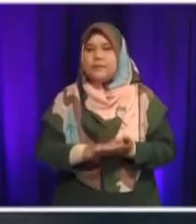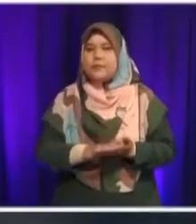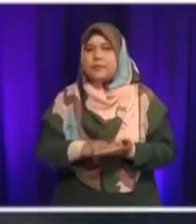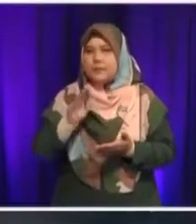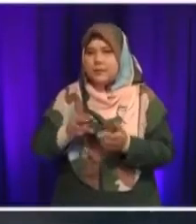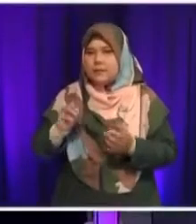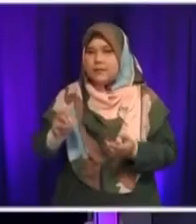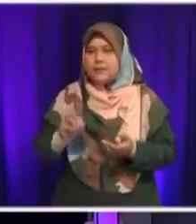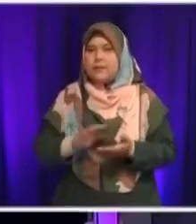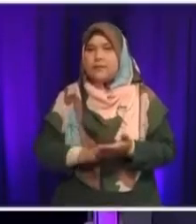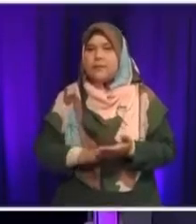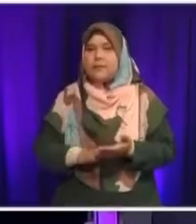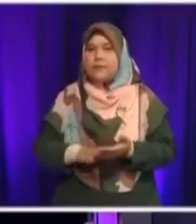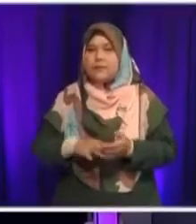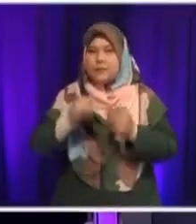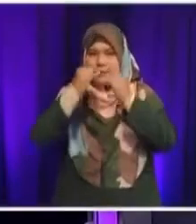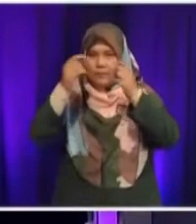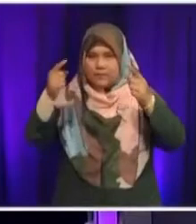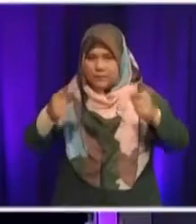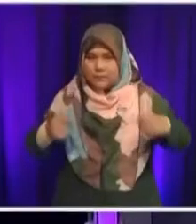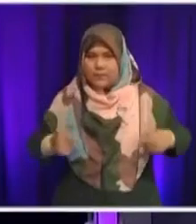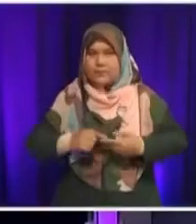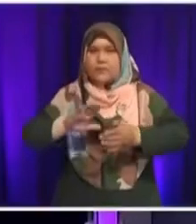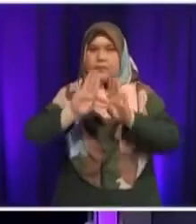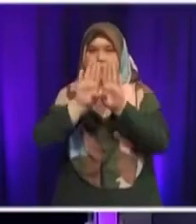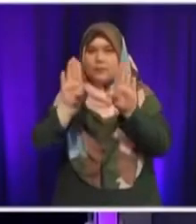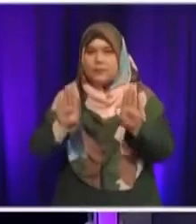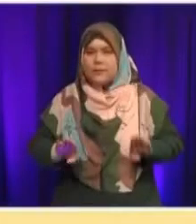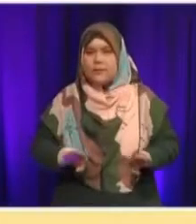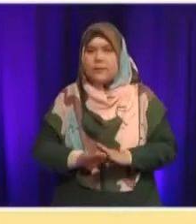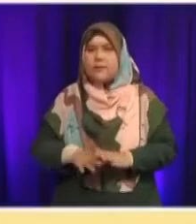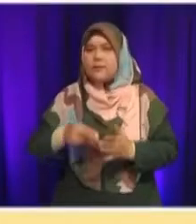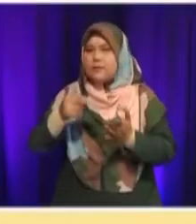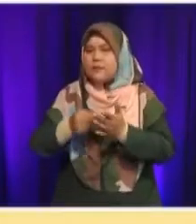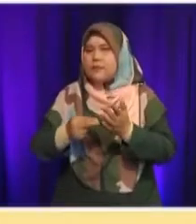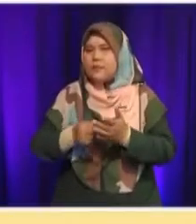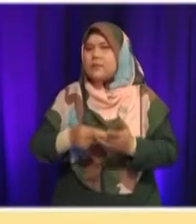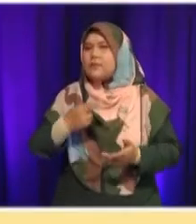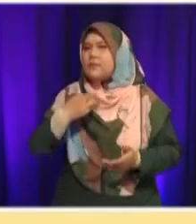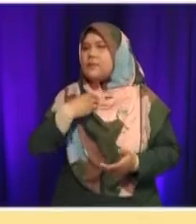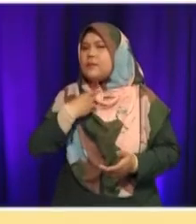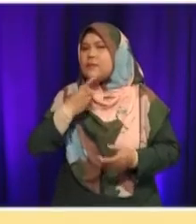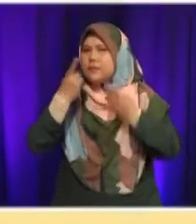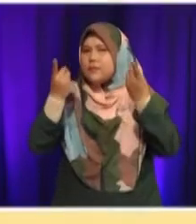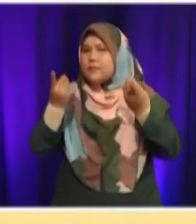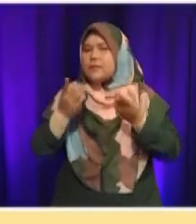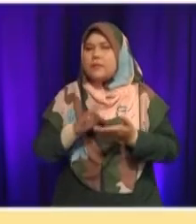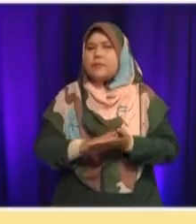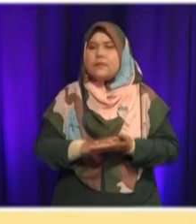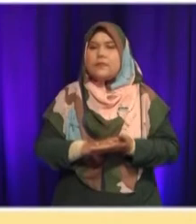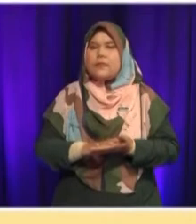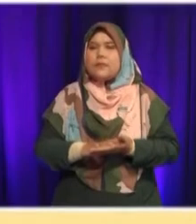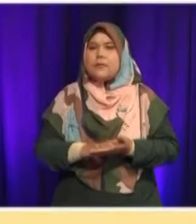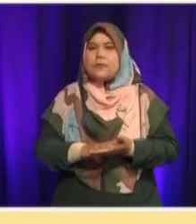akan mengisi Borang penilaian nih penilaian dari ini setelah dia